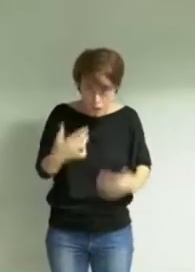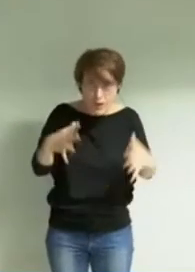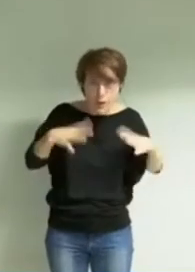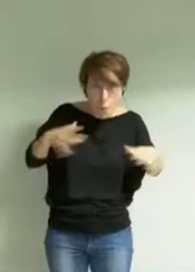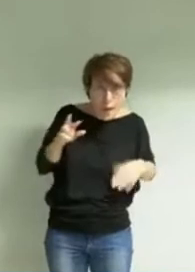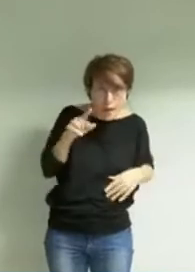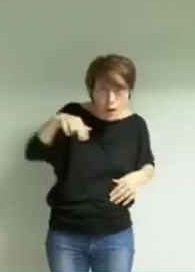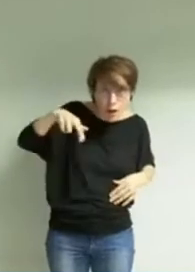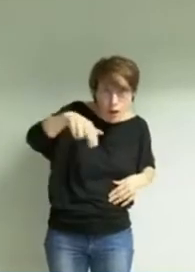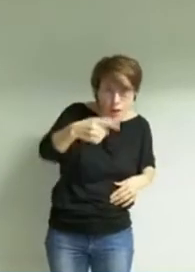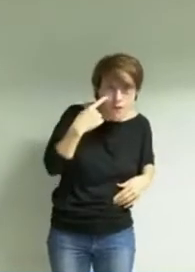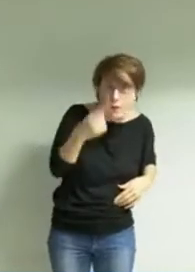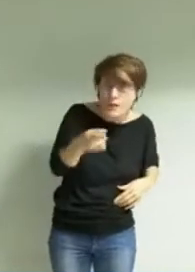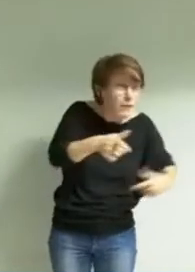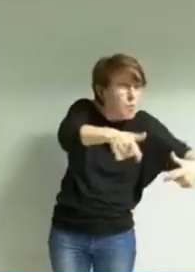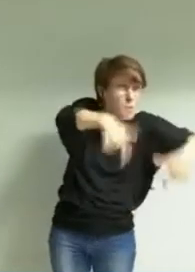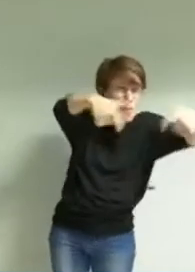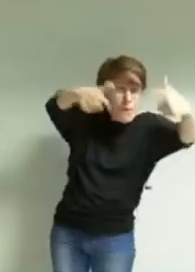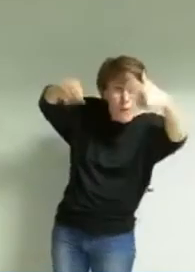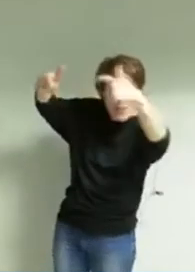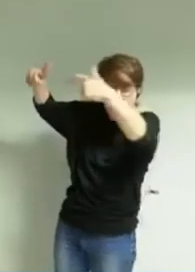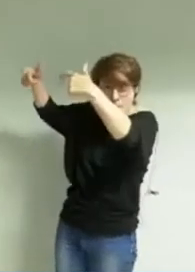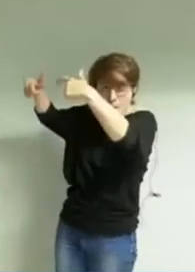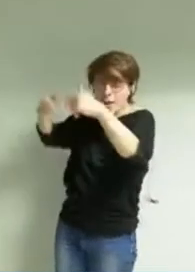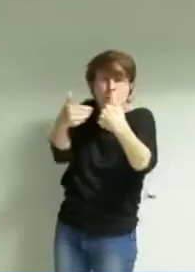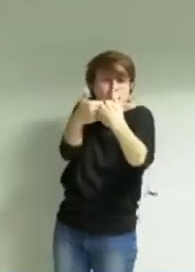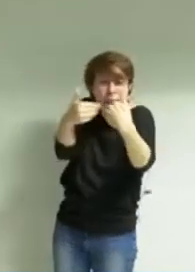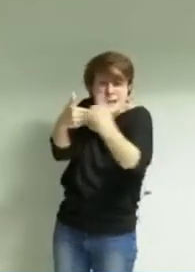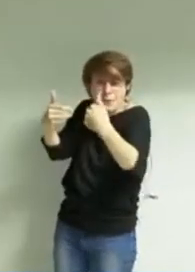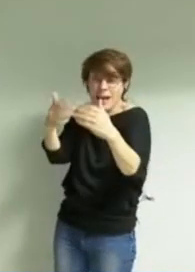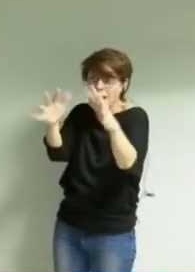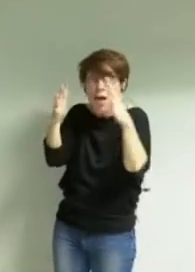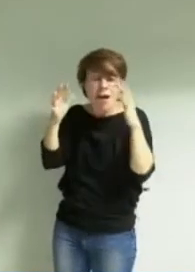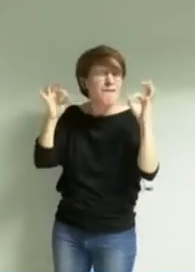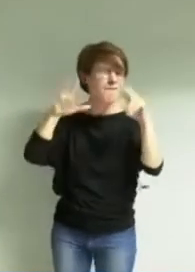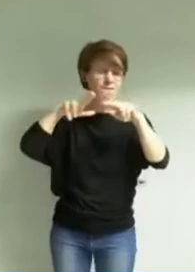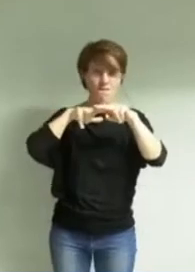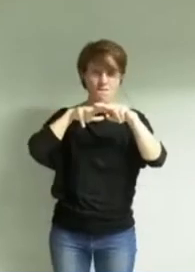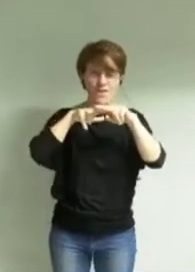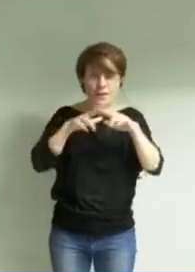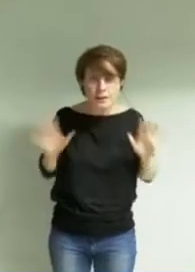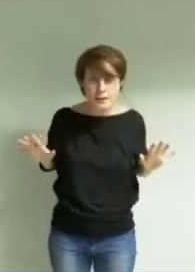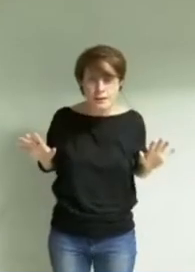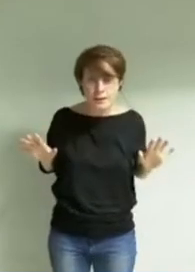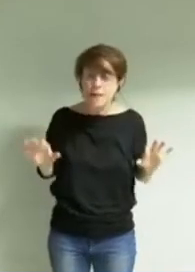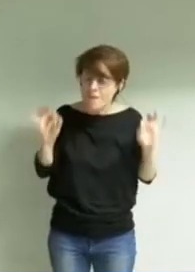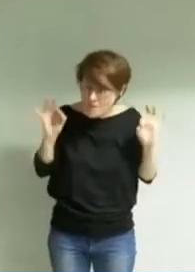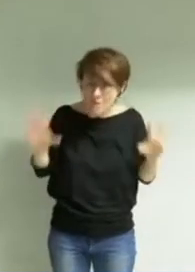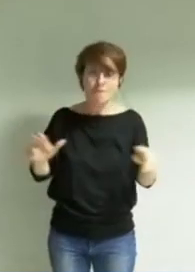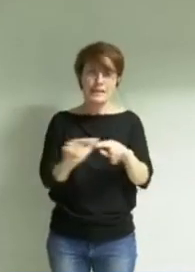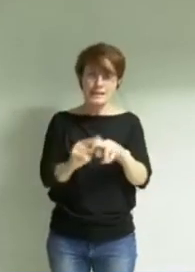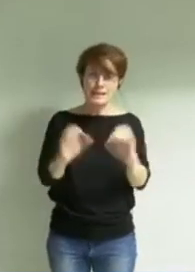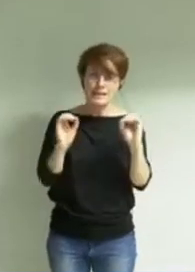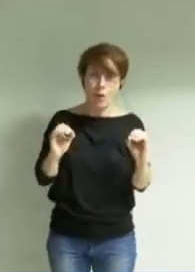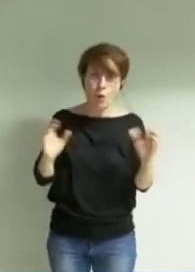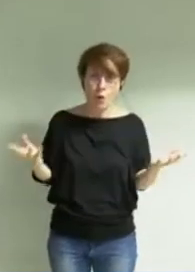regardé l'alignement d'immeubles sans aucun espace vert qui se construisent, sans aucun espace de